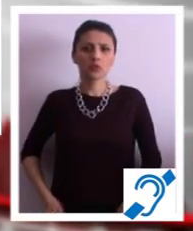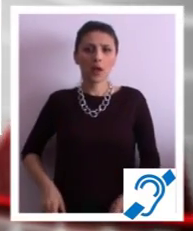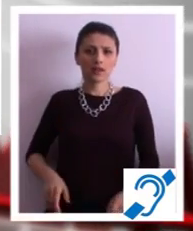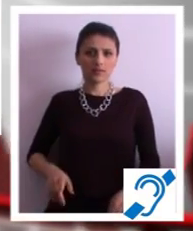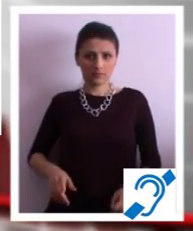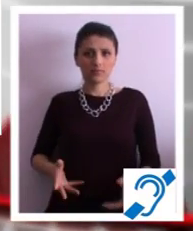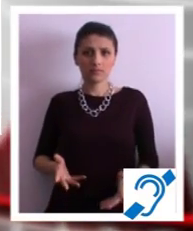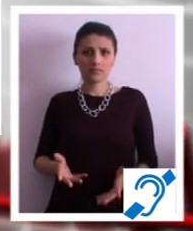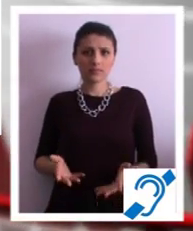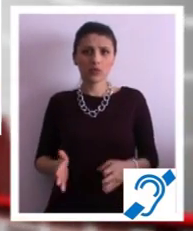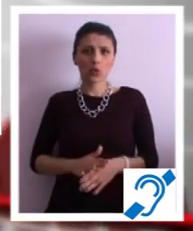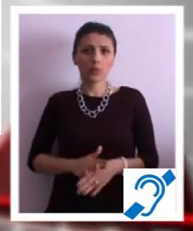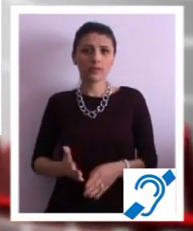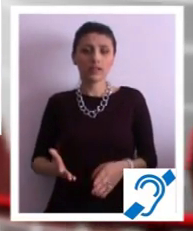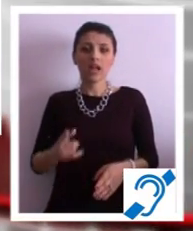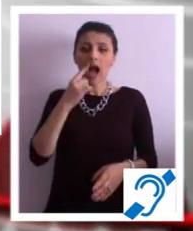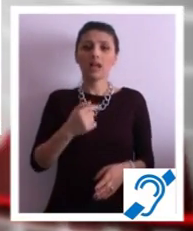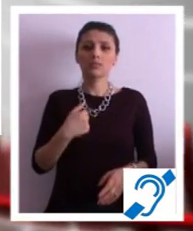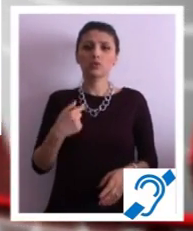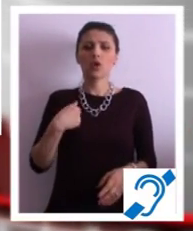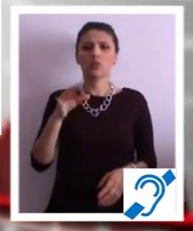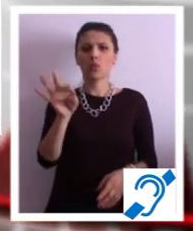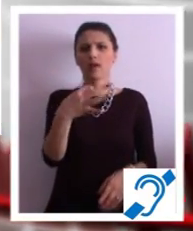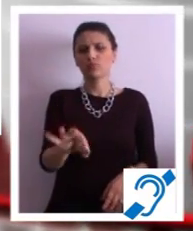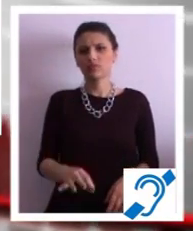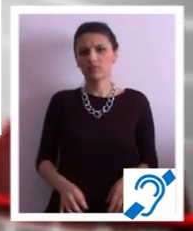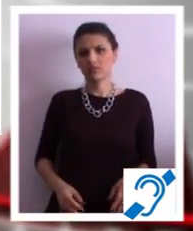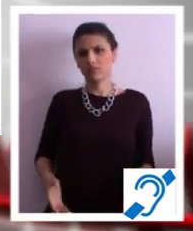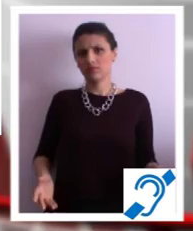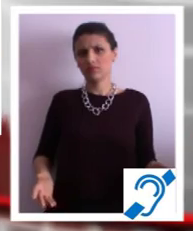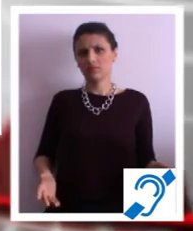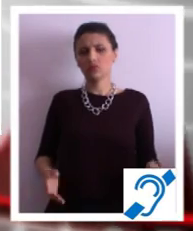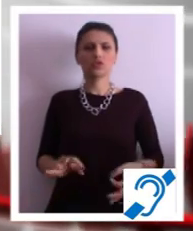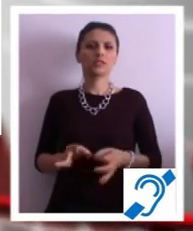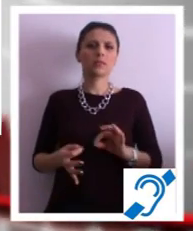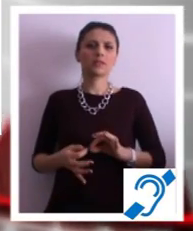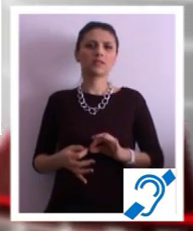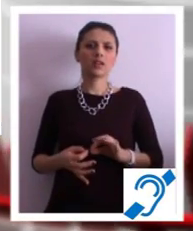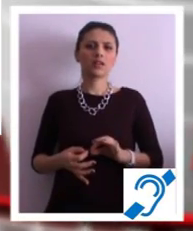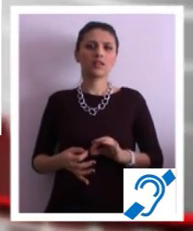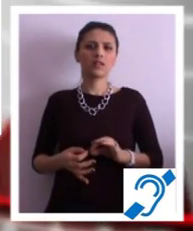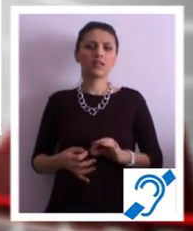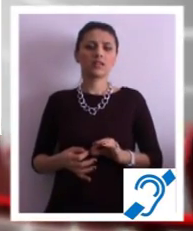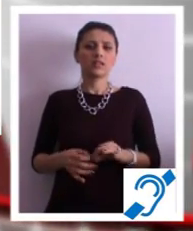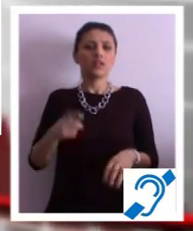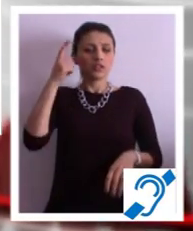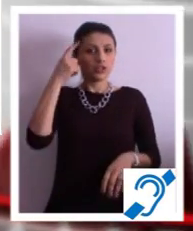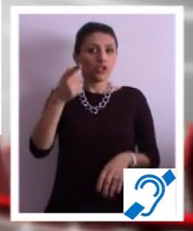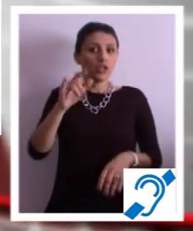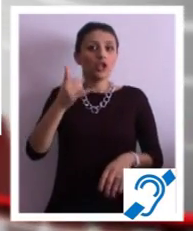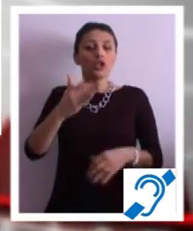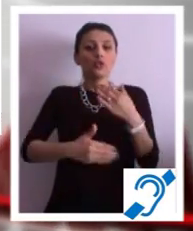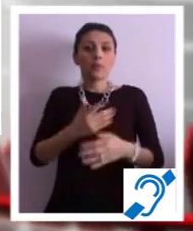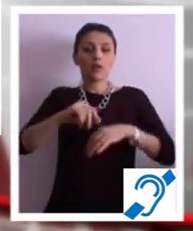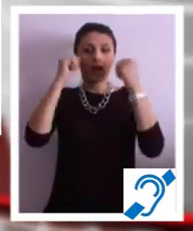sunt terminat și că... Da. Știi, deci... Nu știu, ți-a spus ceva oricum. Da, băi, știu că... Și după